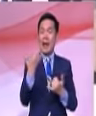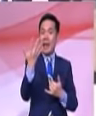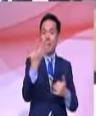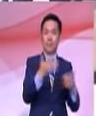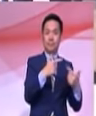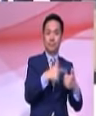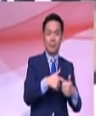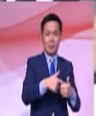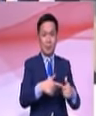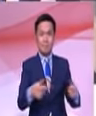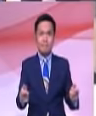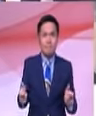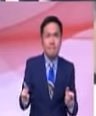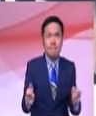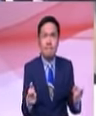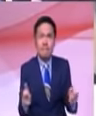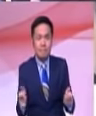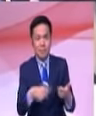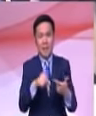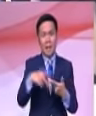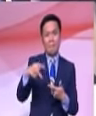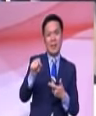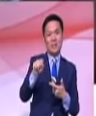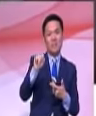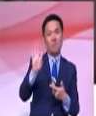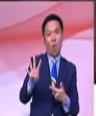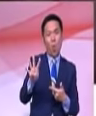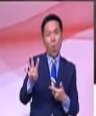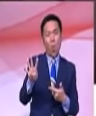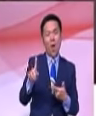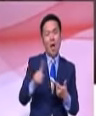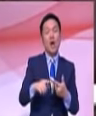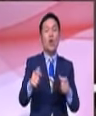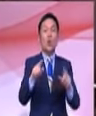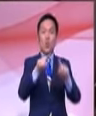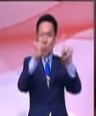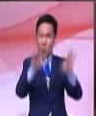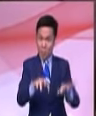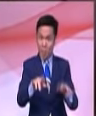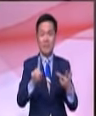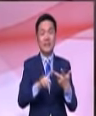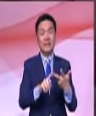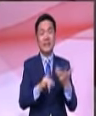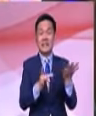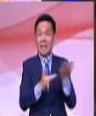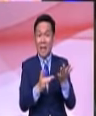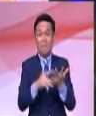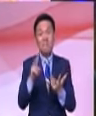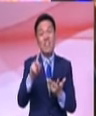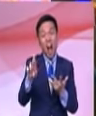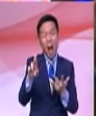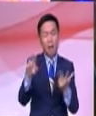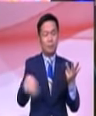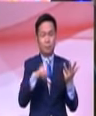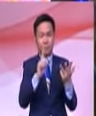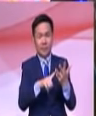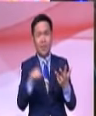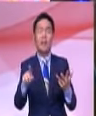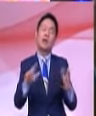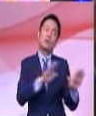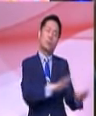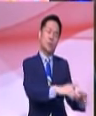melibatkan simulator perlumbaan, PlayStation 4, PS4, komputer, teknologi realiti maya VR dan ruang